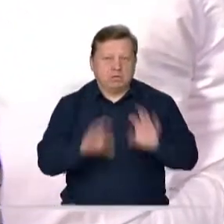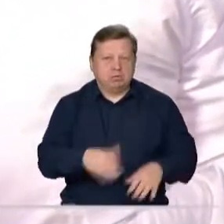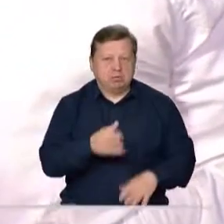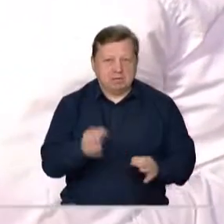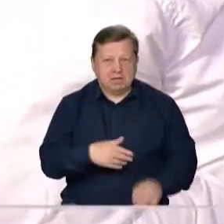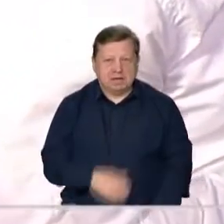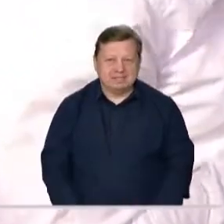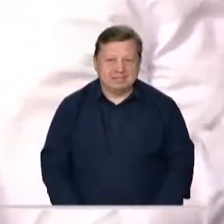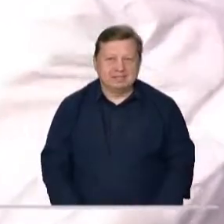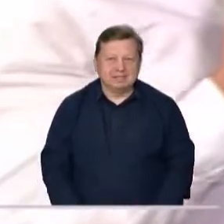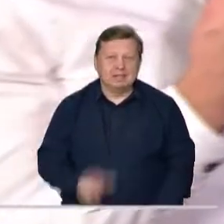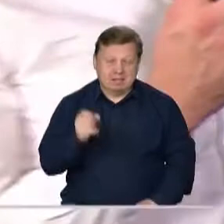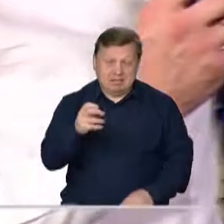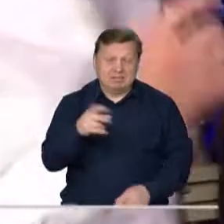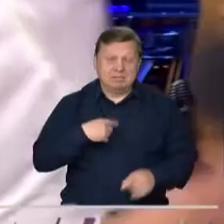nie odbędzie.